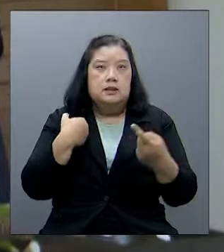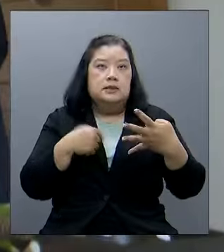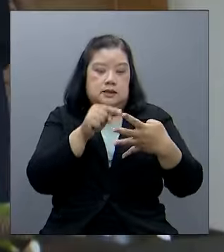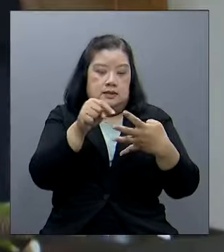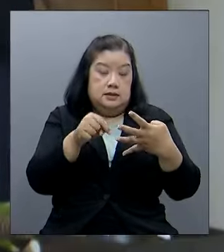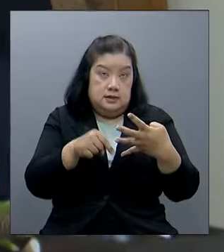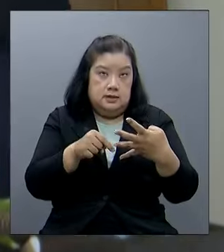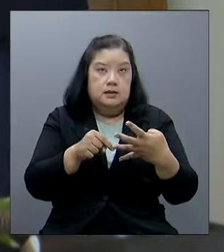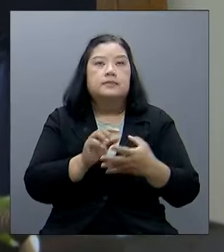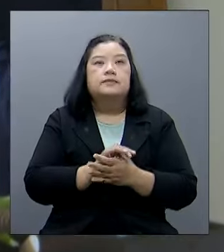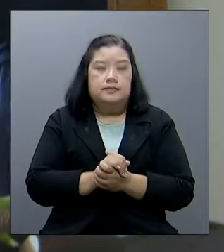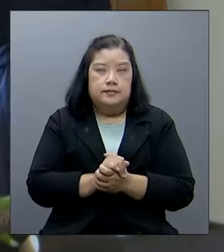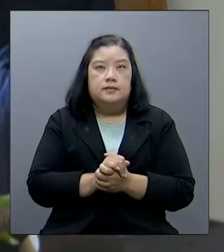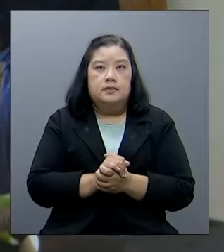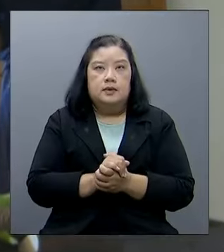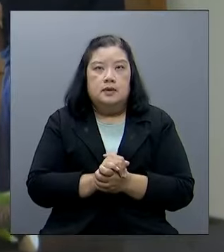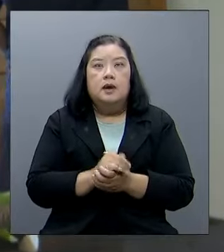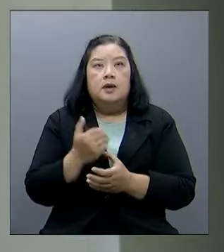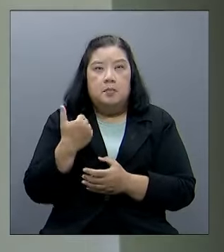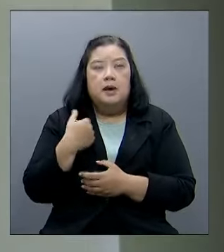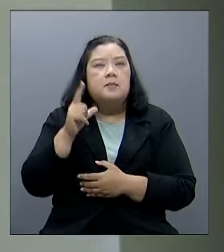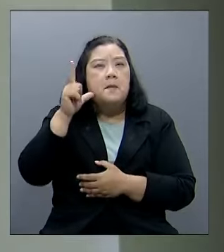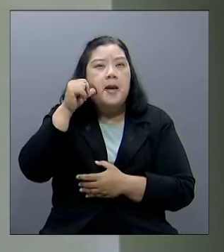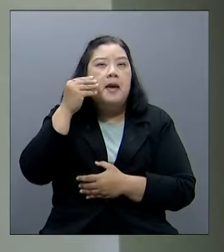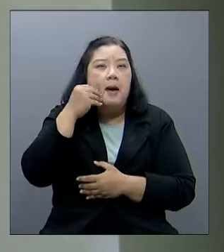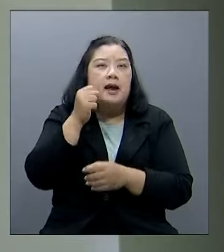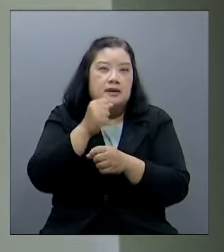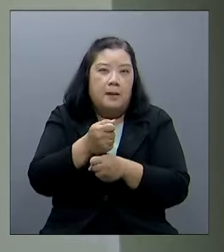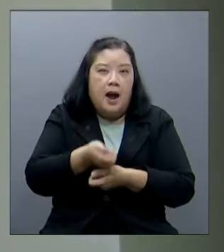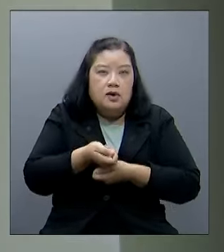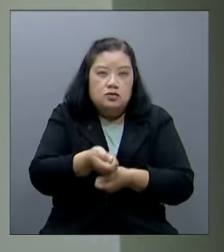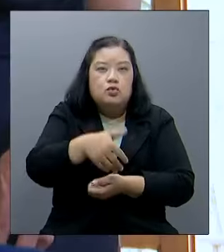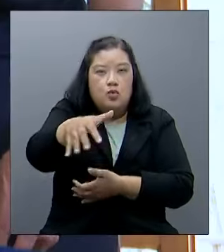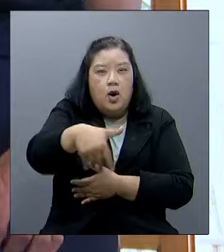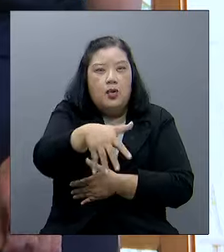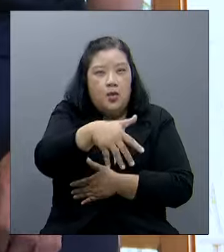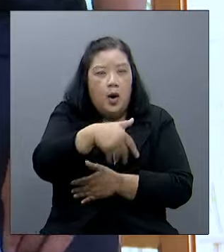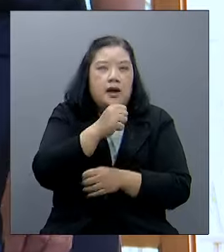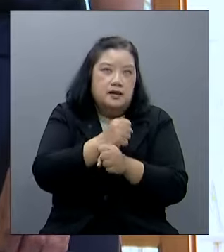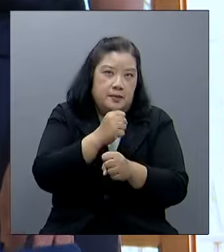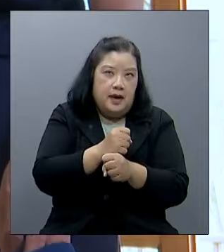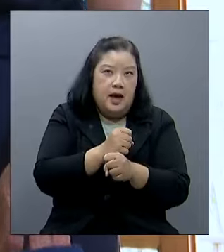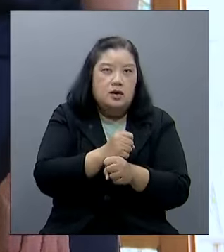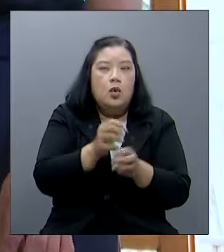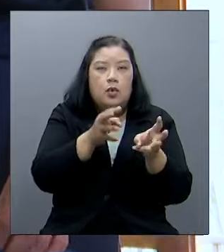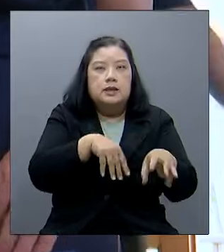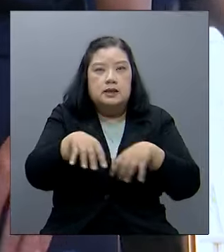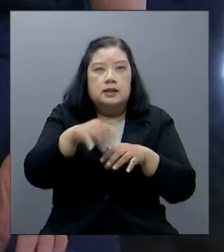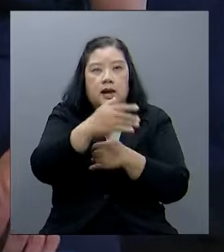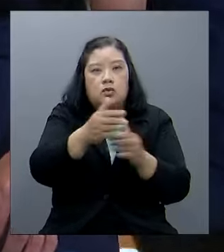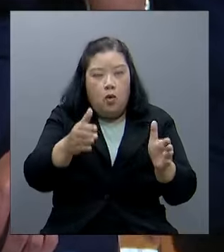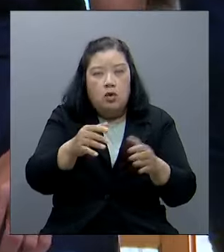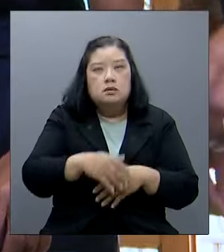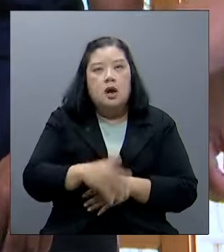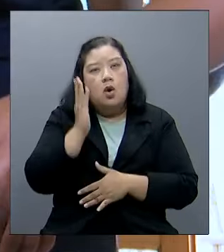ที่นี่นะคะเป็น housekeeping ค่ะก็คือการดูแลทำความสะอาดห้องพักหรือการจัดเตรียมห้องสำหรับลูกค้าที่มา